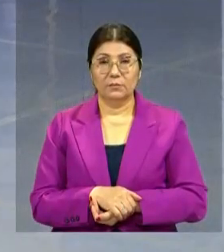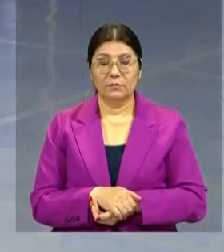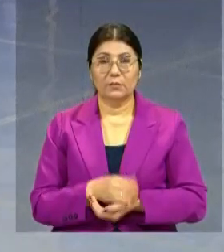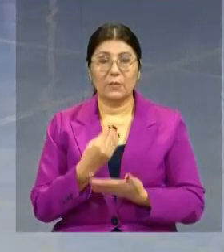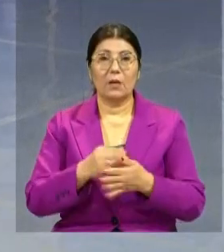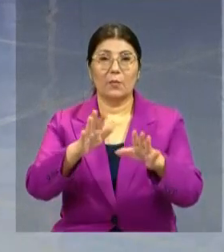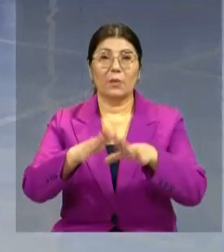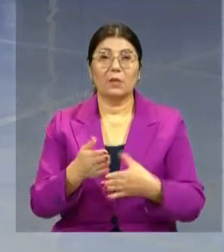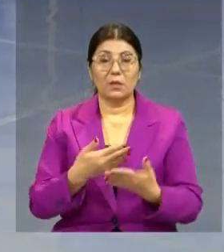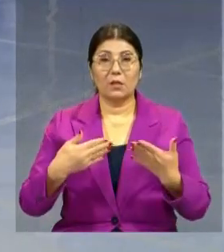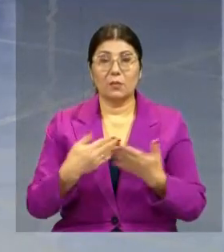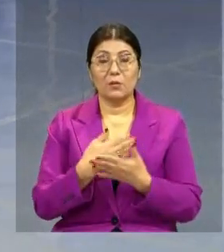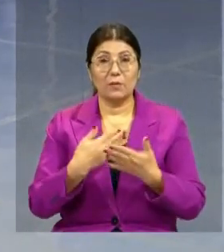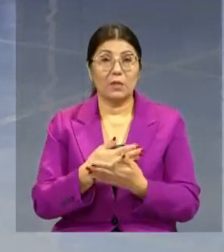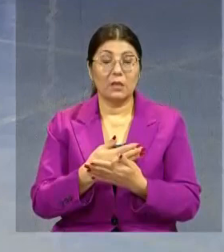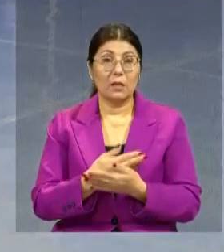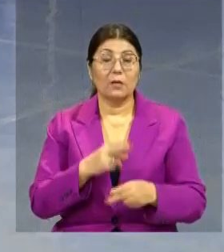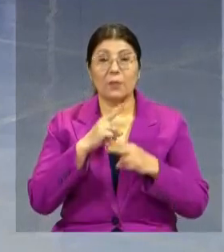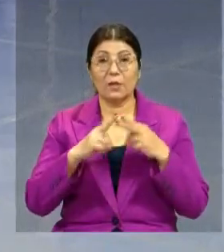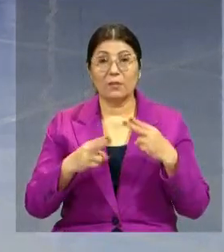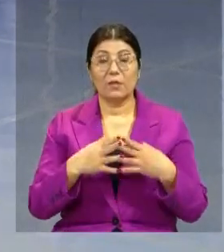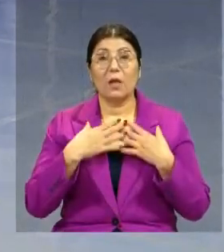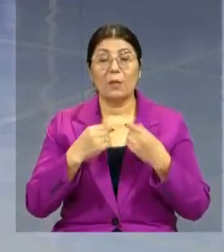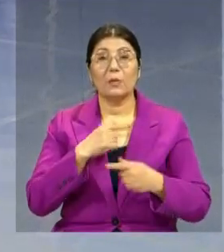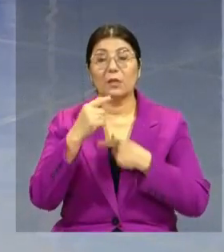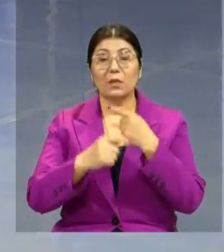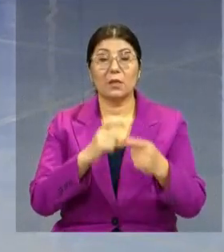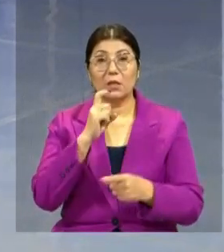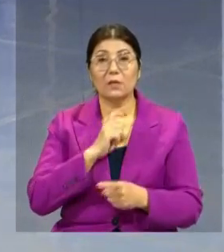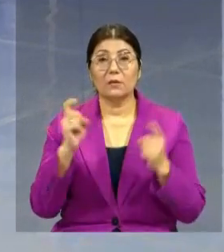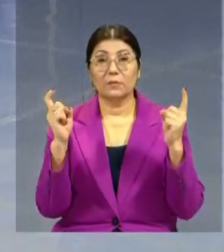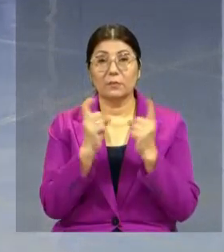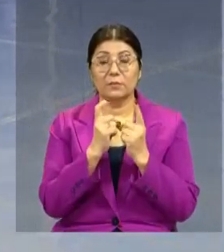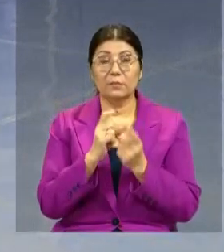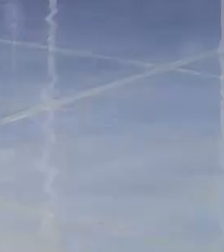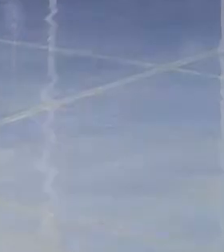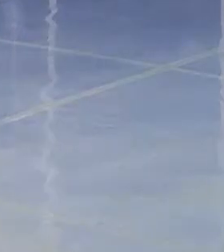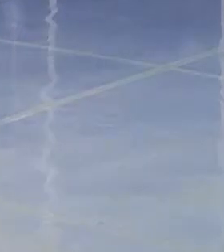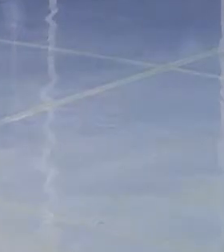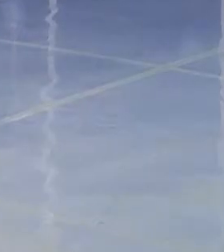Қымбатты көрермен, апта тынысының бүгінгі шығарылымы осымен тәмәм. Жағымды жаңалықтармен жүздесейік.